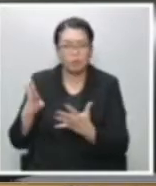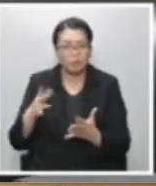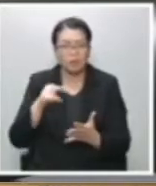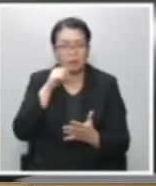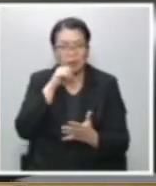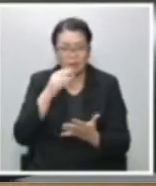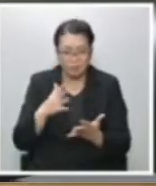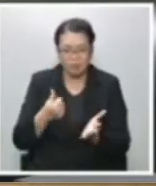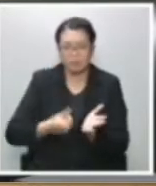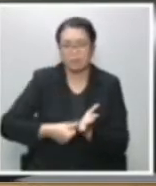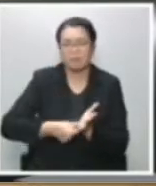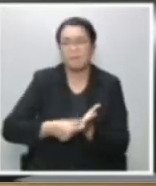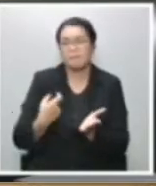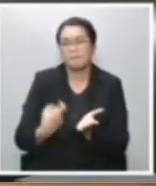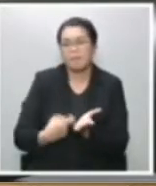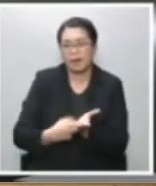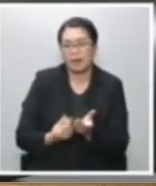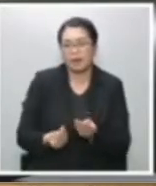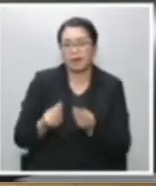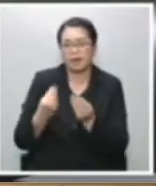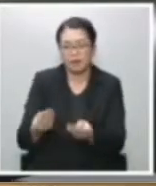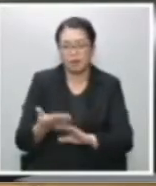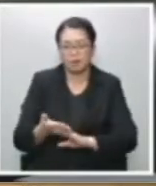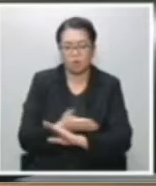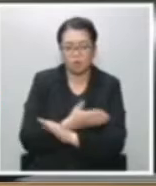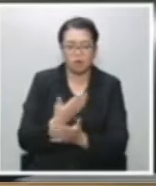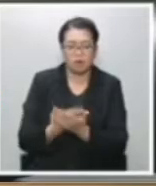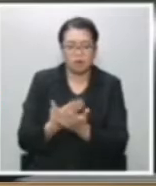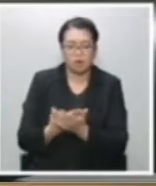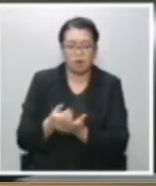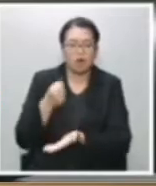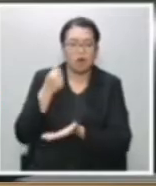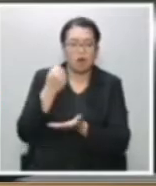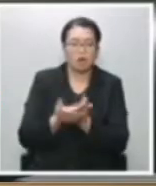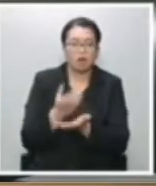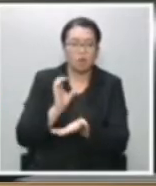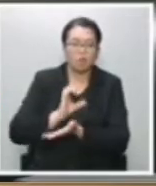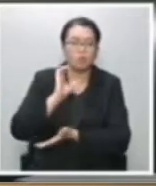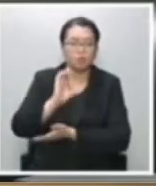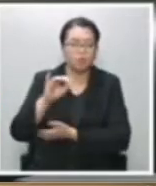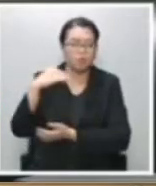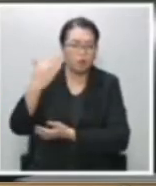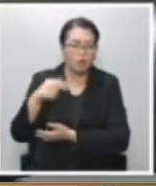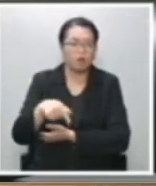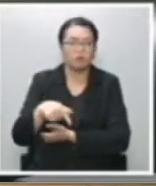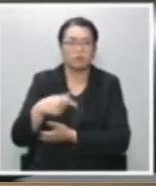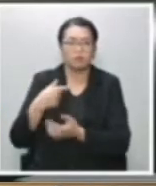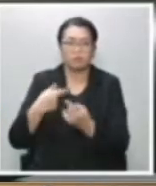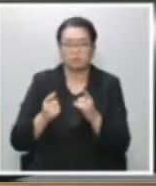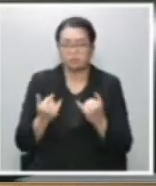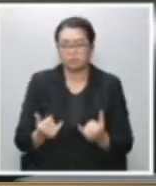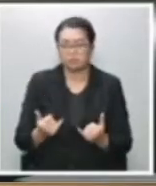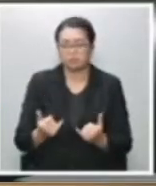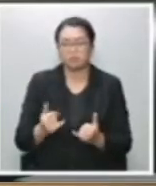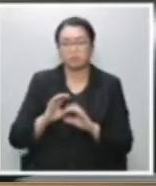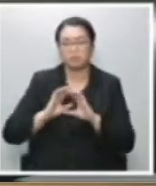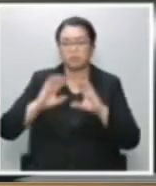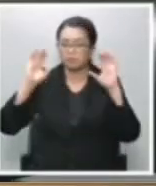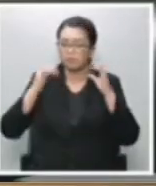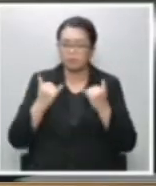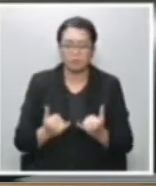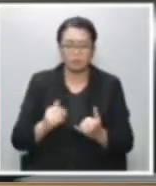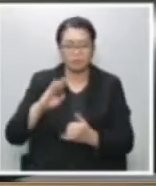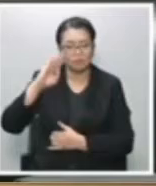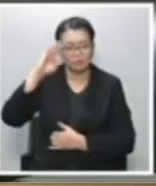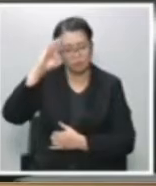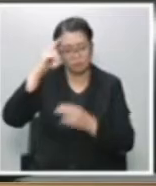ำเงินนะครับล่วงหน้ามาช่วยเหลือเกษตรกรชาวไร่อ้อยนะครับซึ่งปัจจุบันเนี่ยในรัฐบาลของท่านน